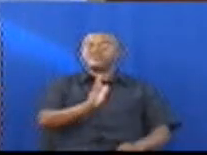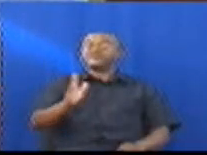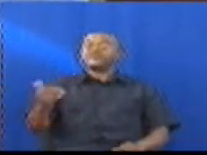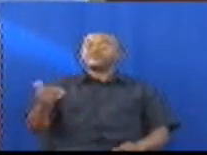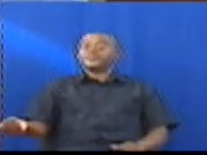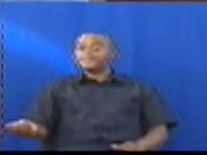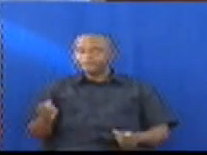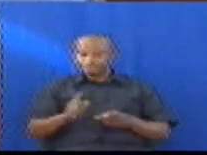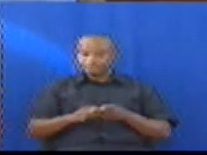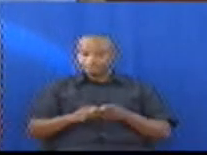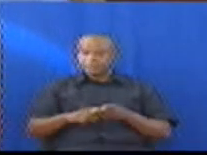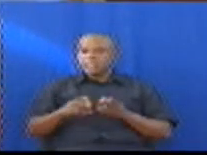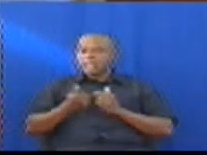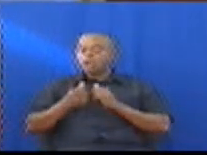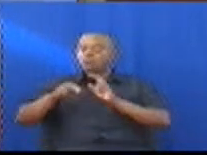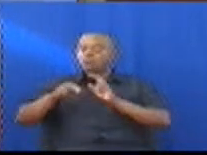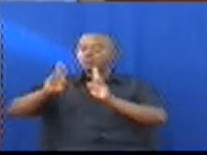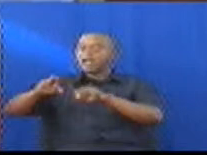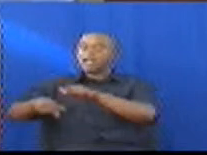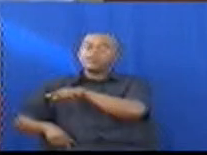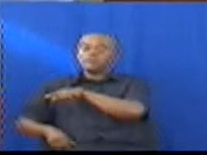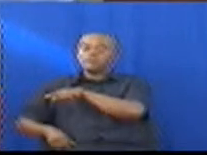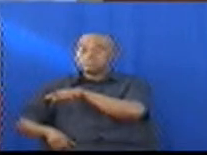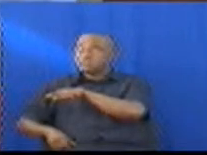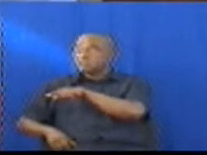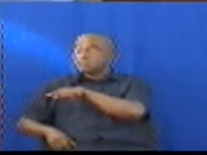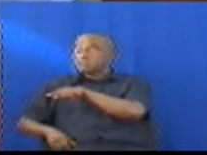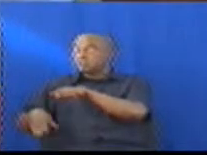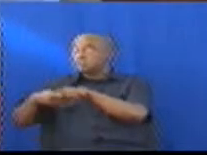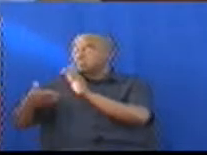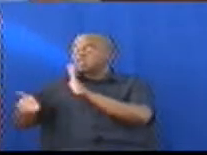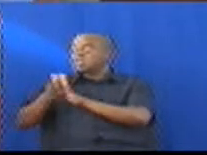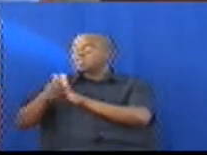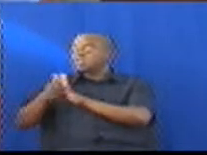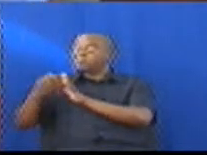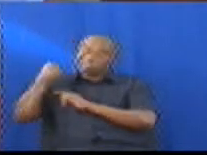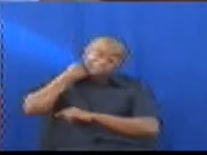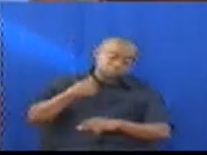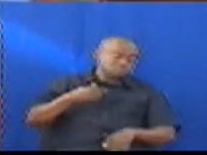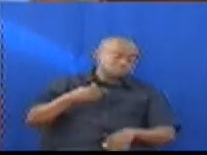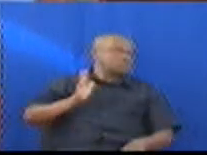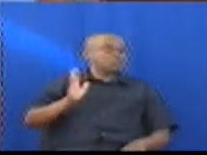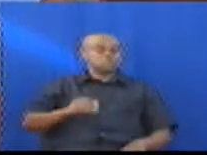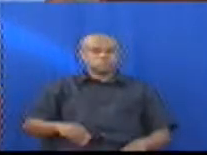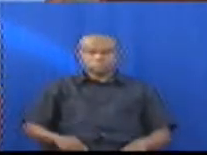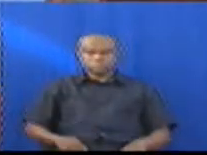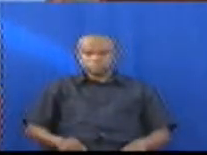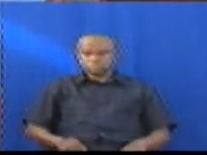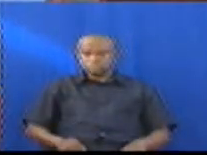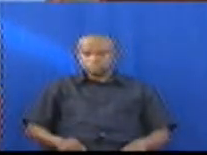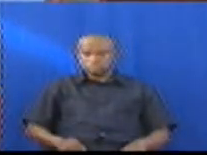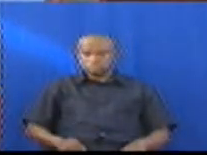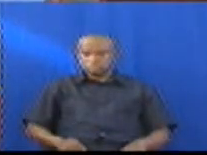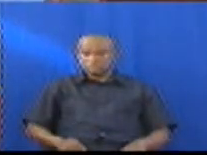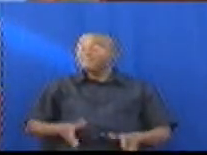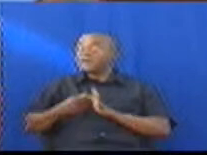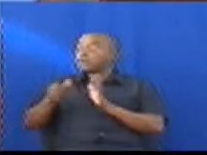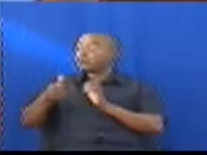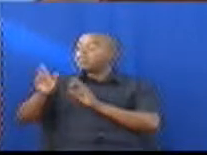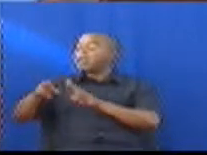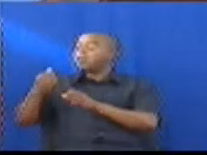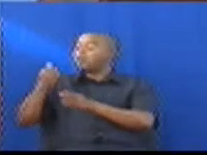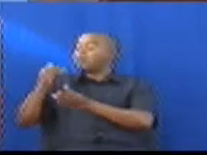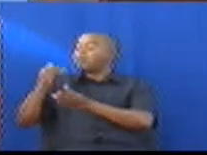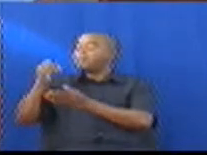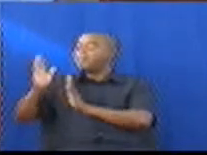Mahakama au huo mimili mwingine unakwenda kutupangia, ukipanga vitu vyake, sisi tunashirikishwa huko? Ikisema leo